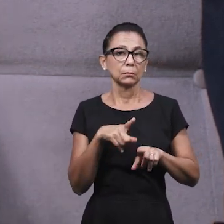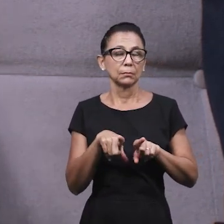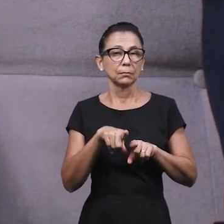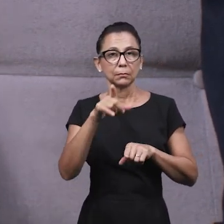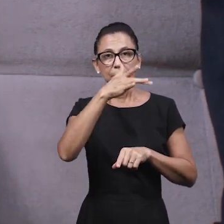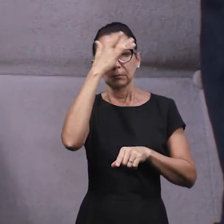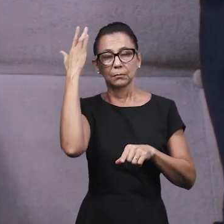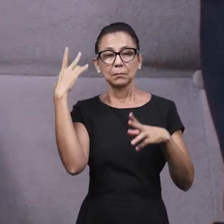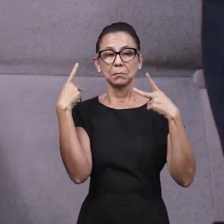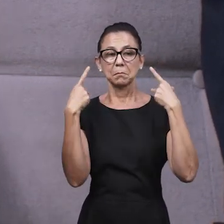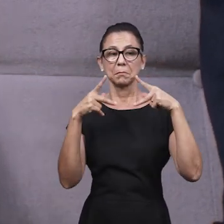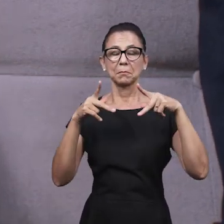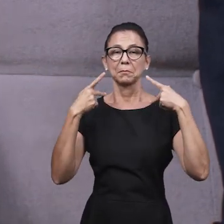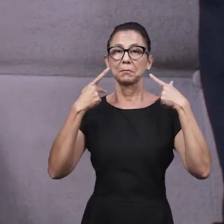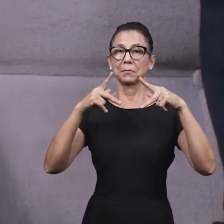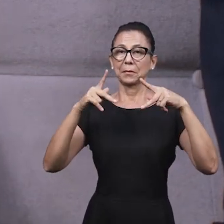prédicateurs,